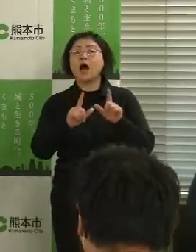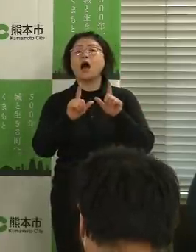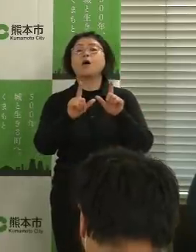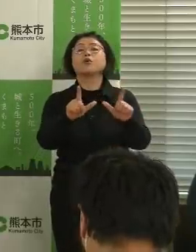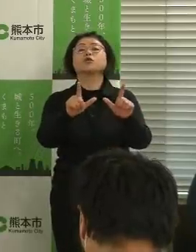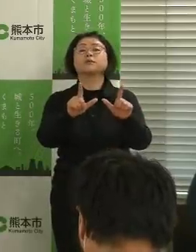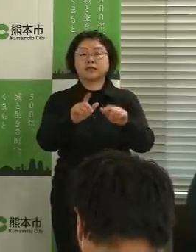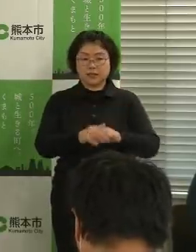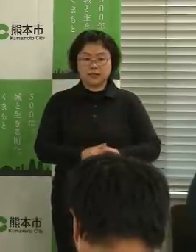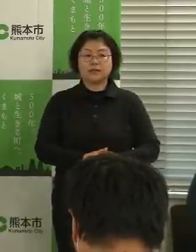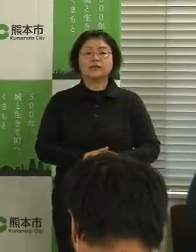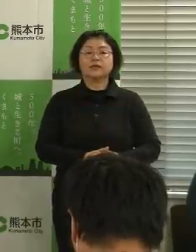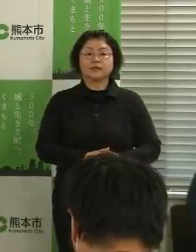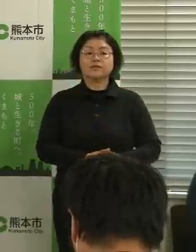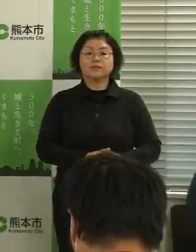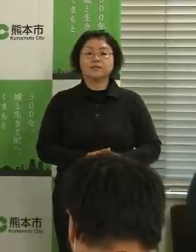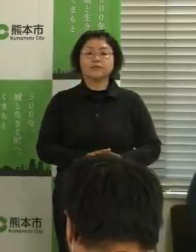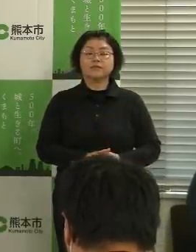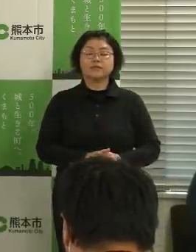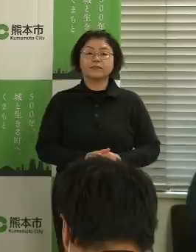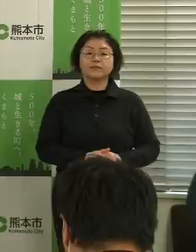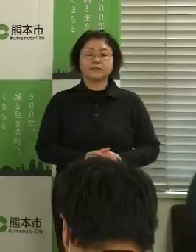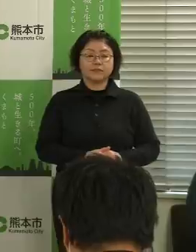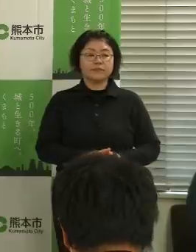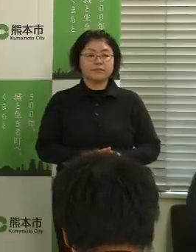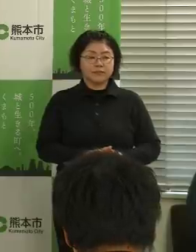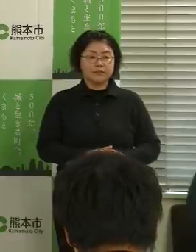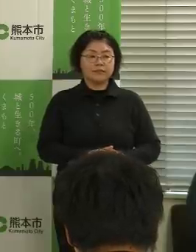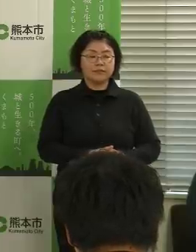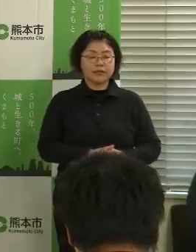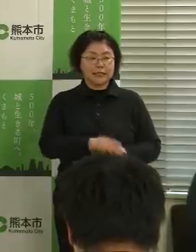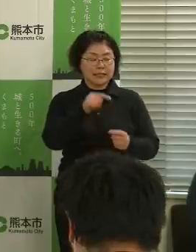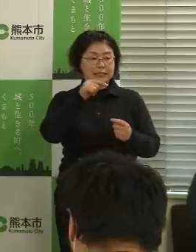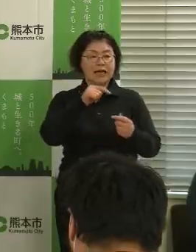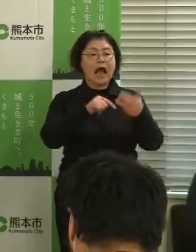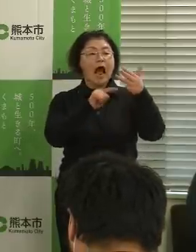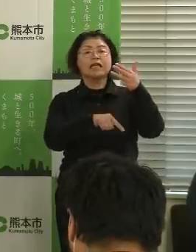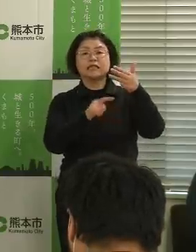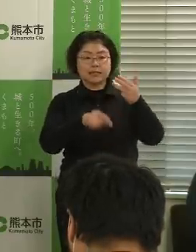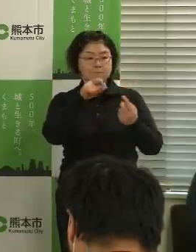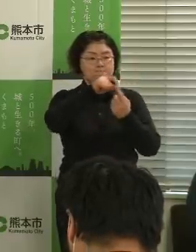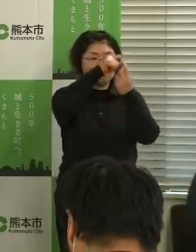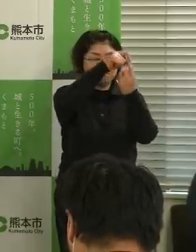明日じゃあそういうことで、事例を出すということでですね。はい、